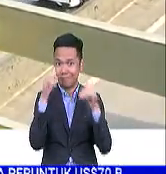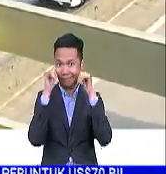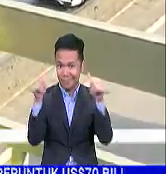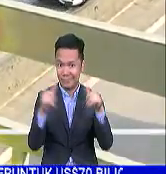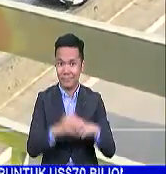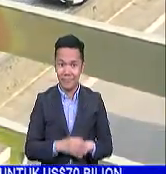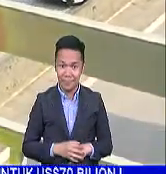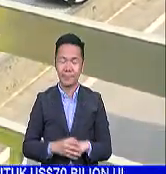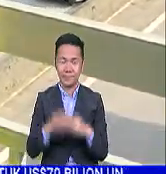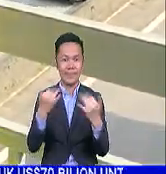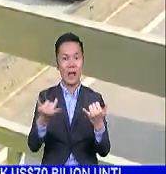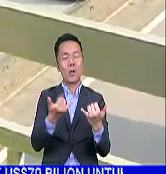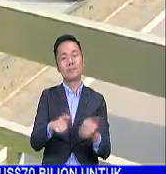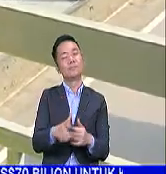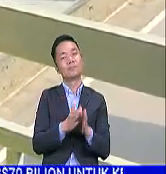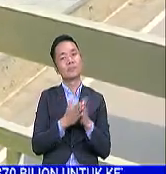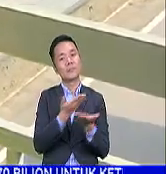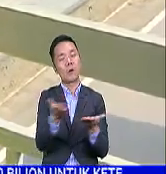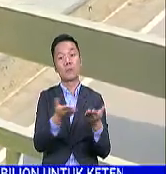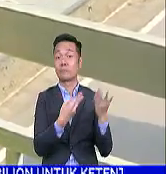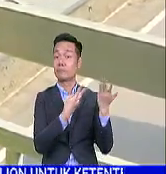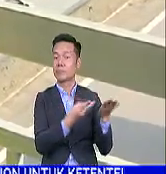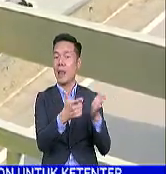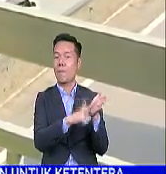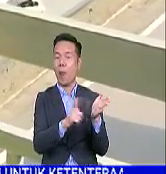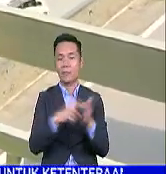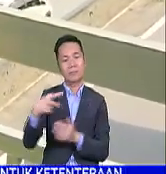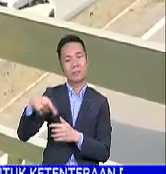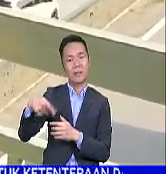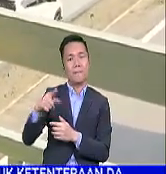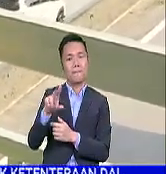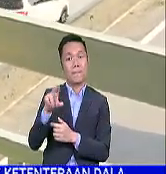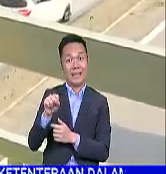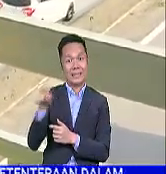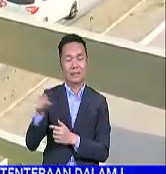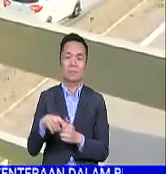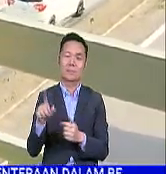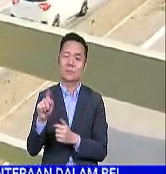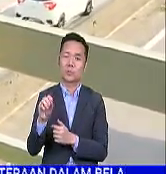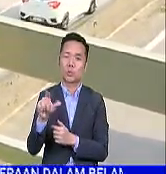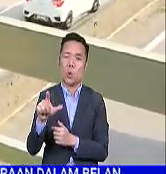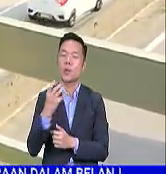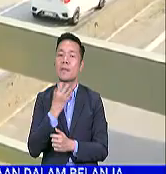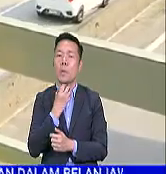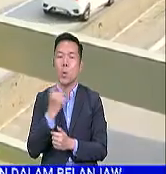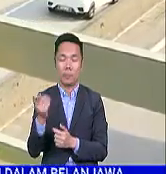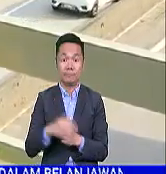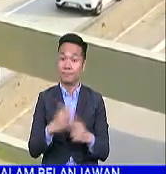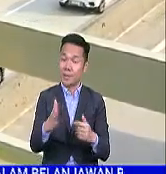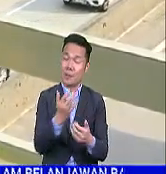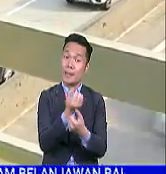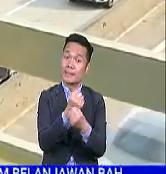saya kira setakat itu dulu perkembangan aliran trafik di Plaza Tol Ipoh Selatan ini. Semoga anda selamat sampai